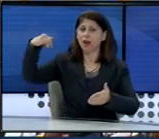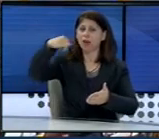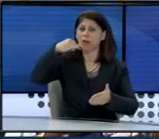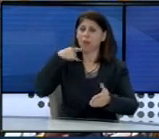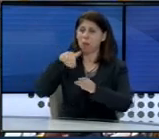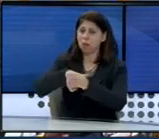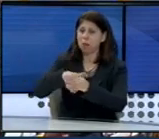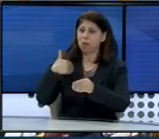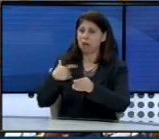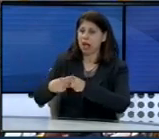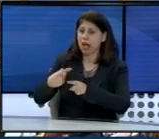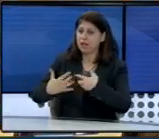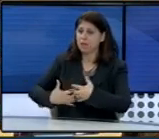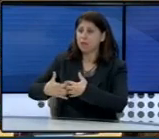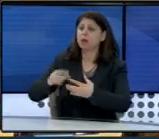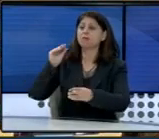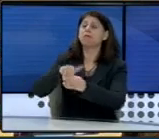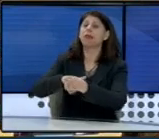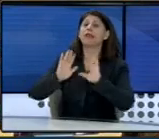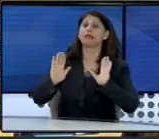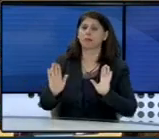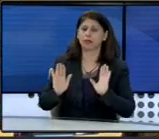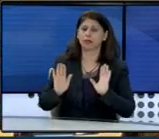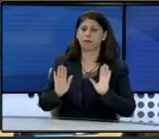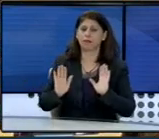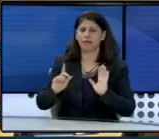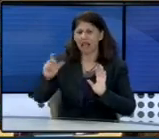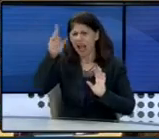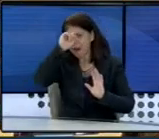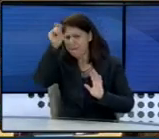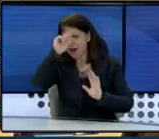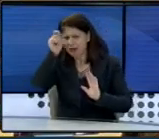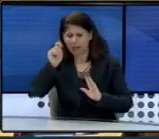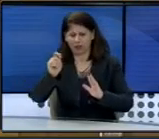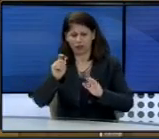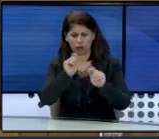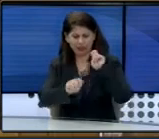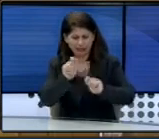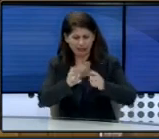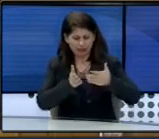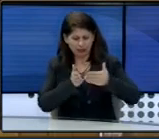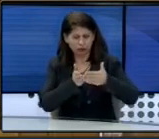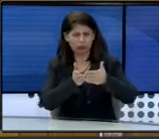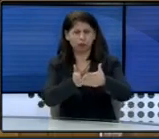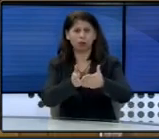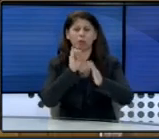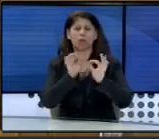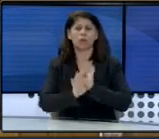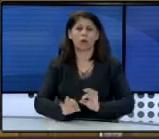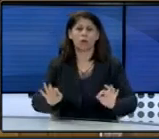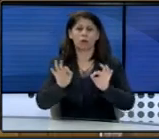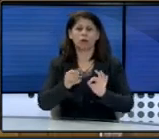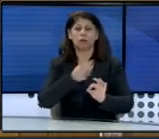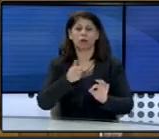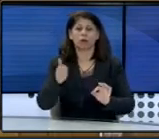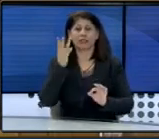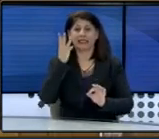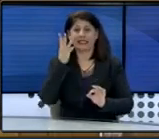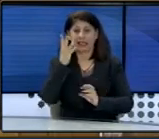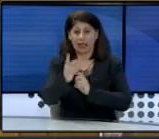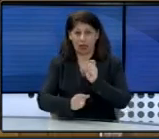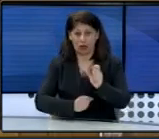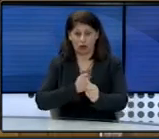Θεωρούμε απαράδεκτο το γεγονός ότι η συντήρηση για τις φρεγάτες έχει προβλεφθεί μόνο για τα 3